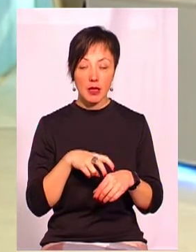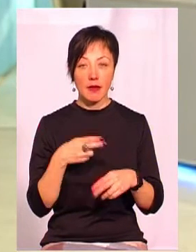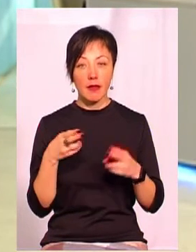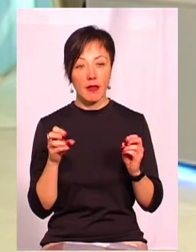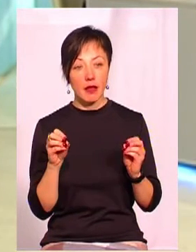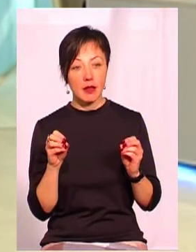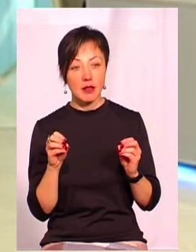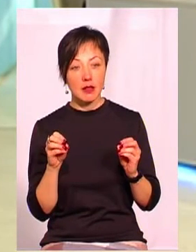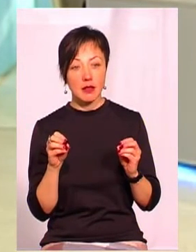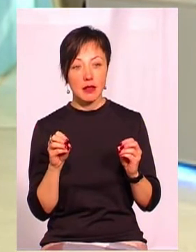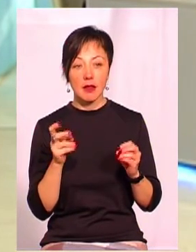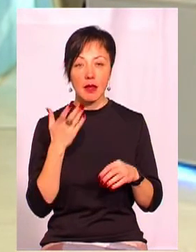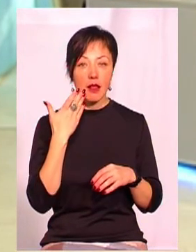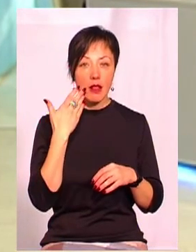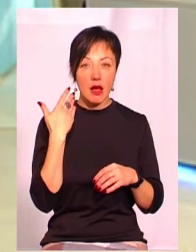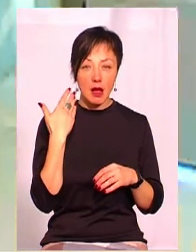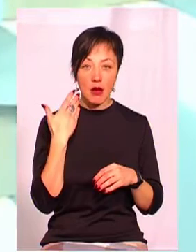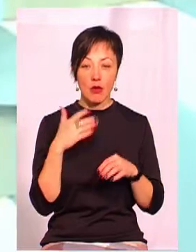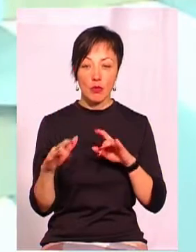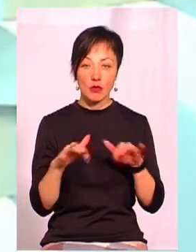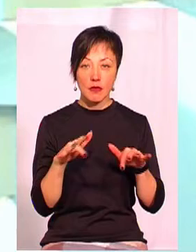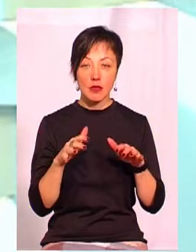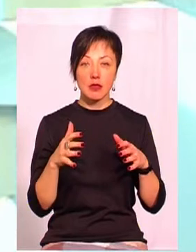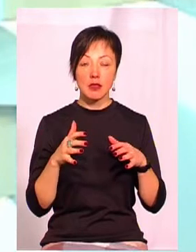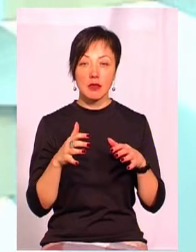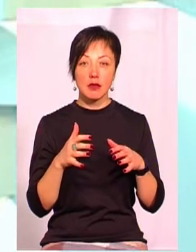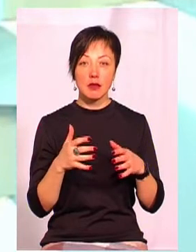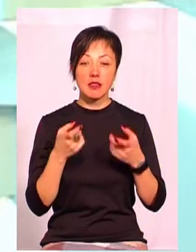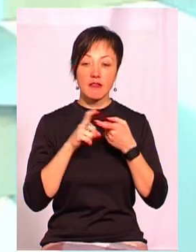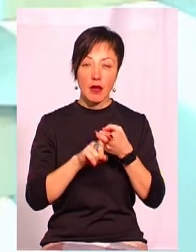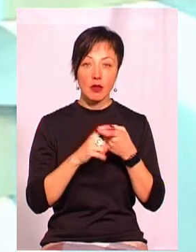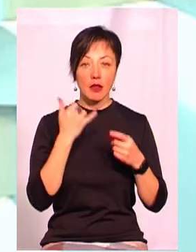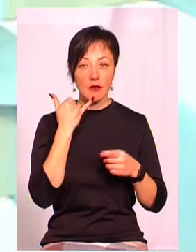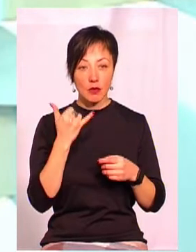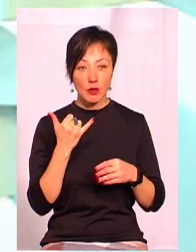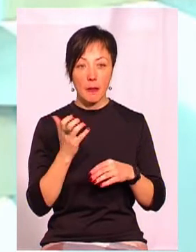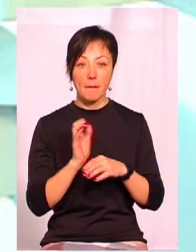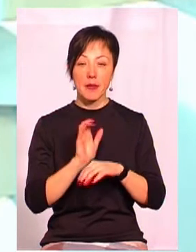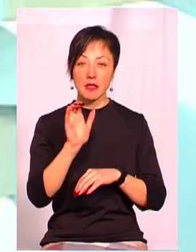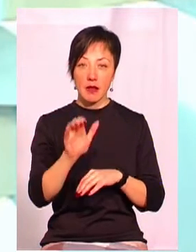де не зовсім легко просуваються справи, зв'язуються, телефонують і